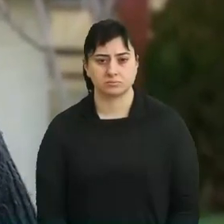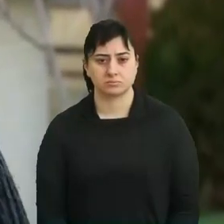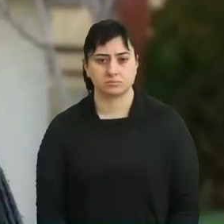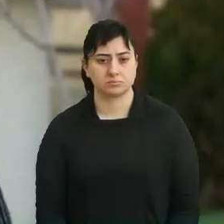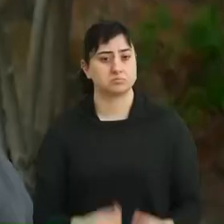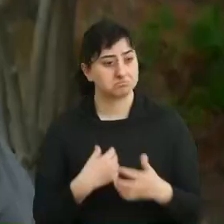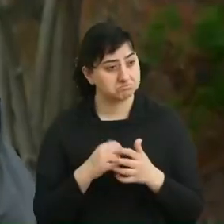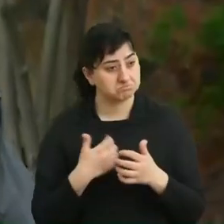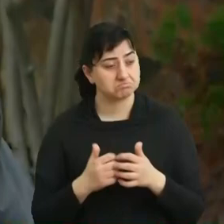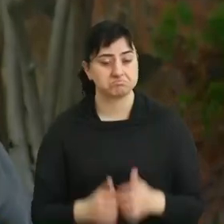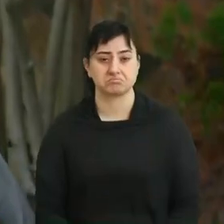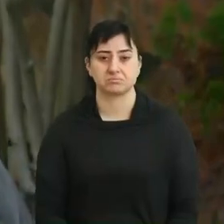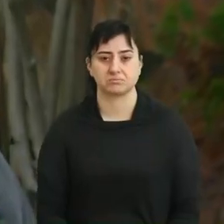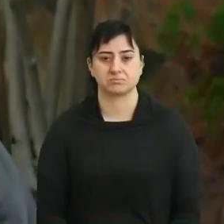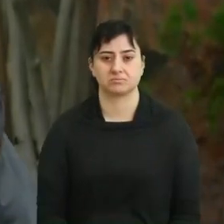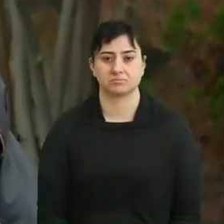Demek Antalya.